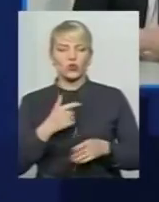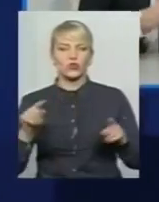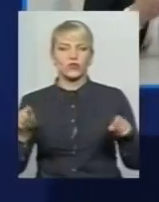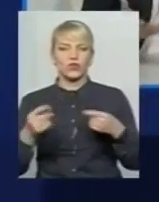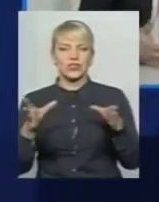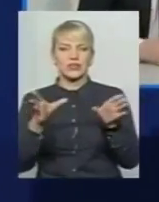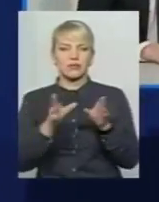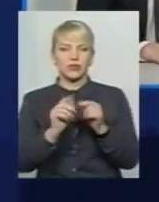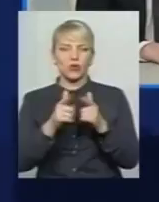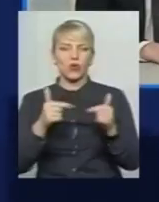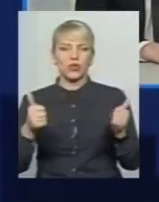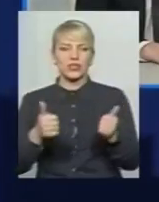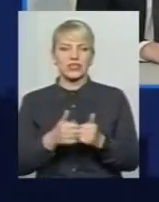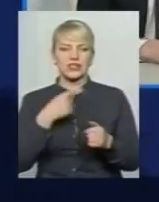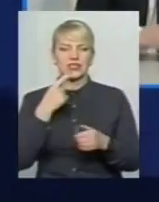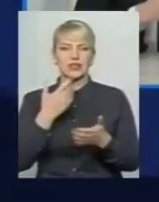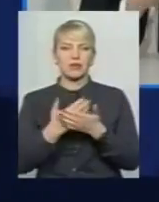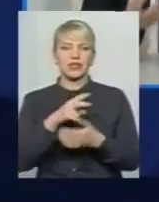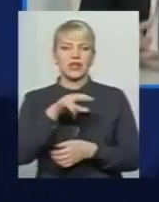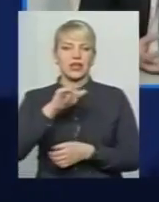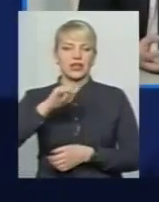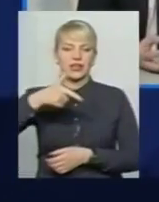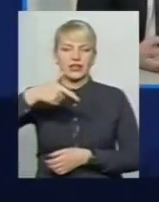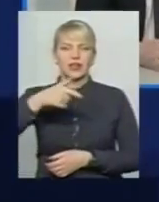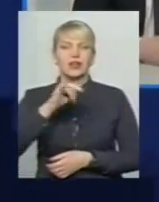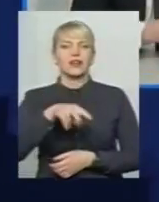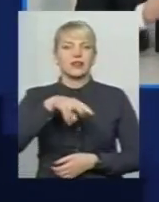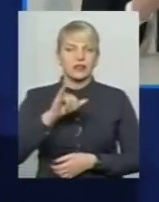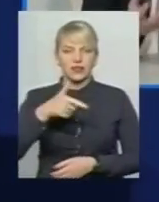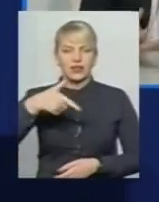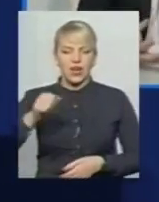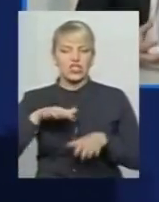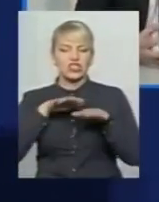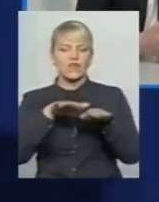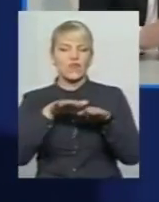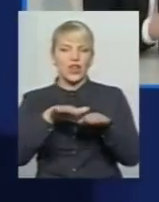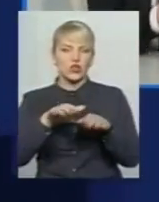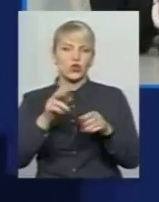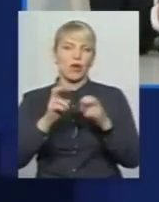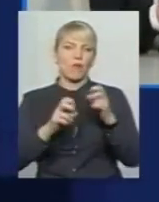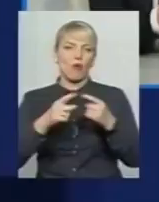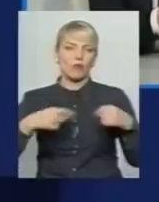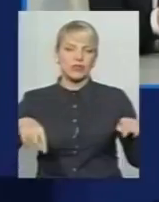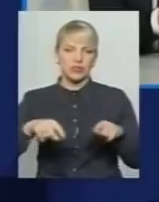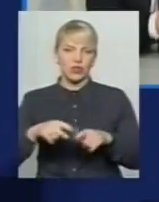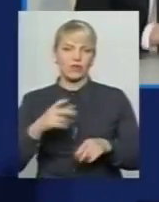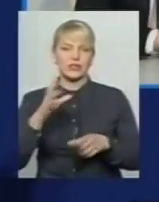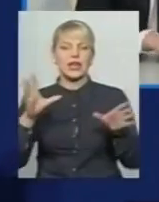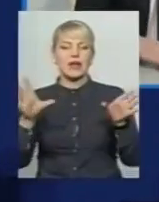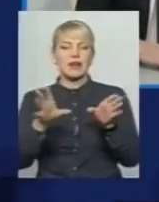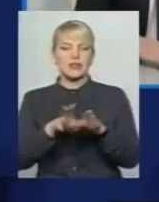організацію, попередньо назвати її там Ліга швейної промисловості чи Ліга швейників, працювати разом з владою